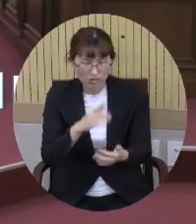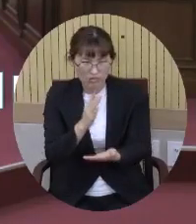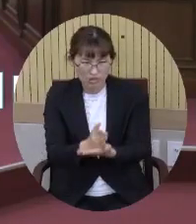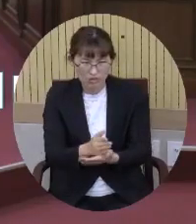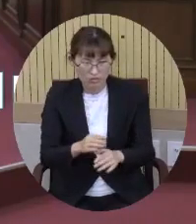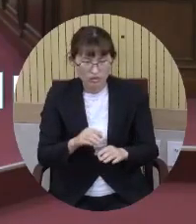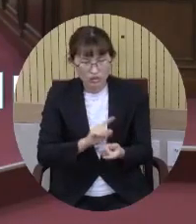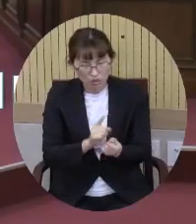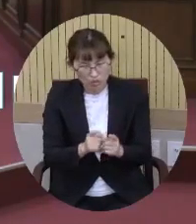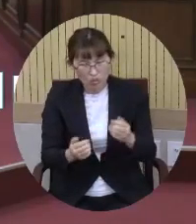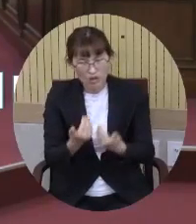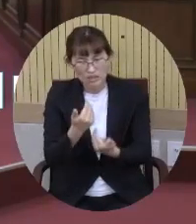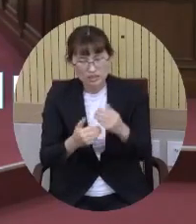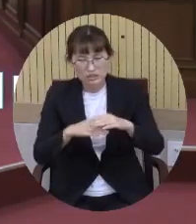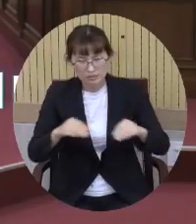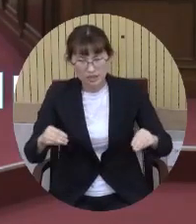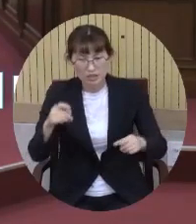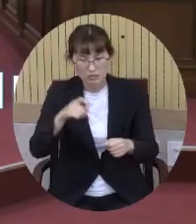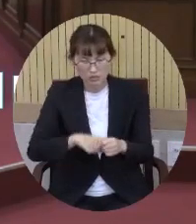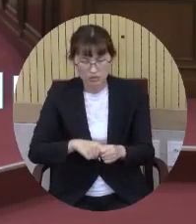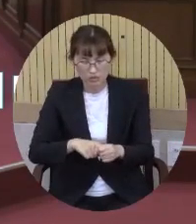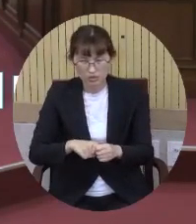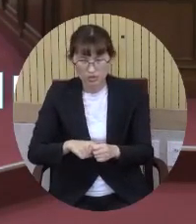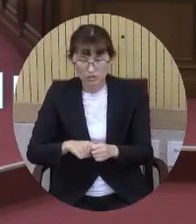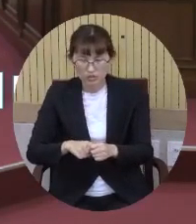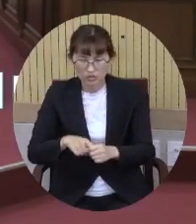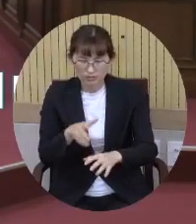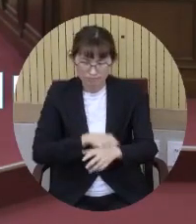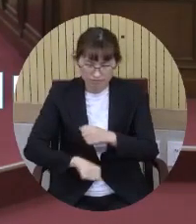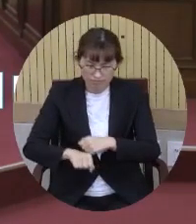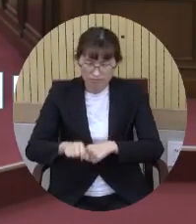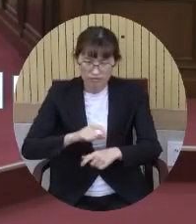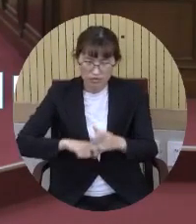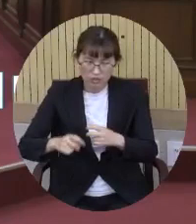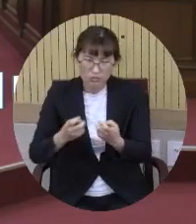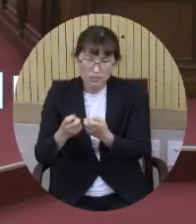해소를 위해 적극적인 대책 방안을 마련해